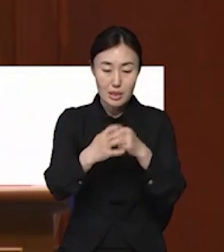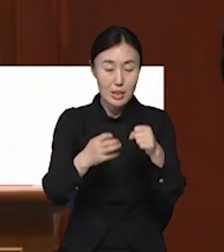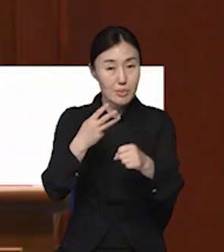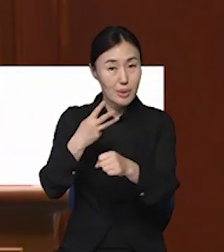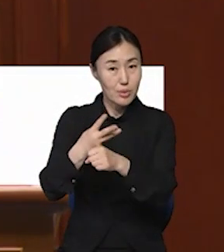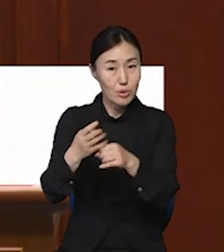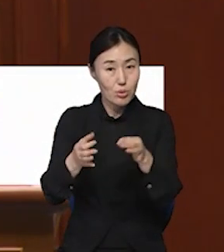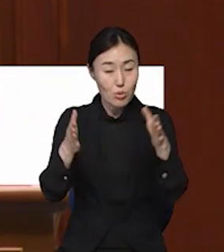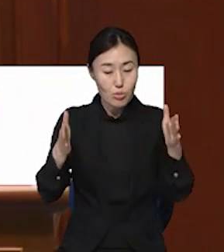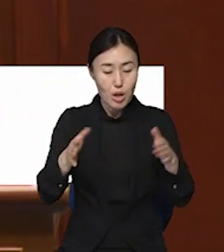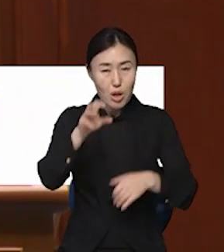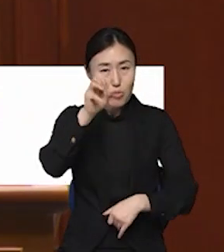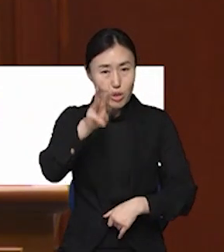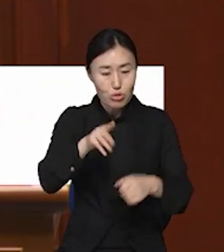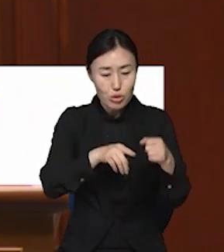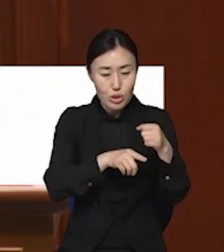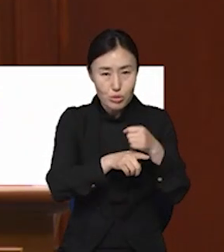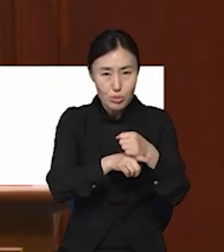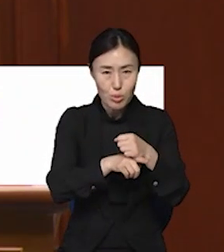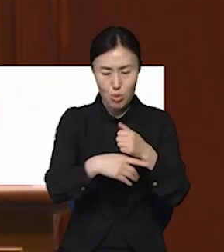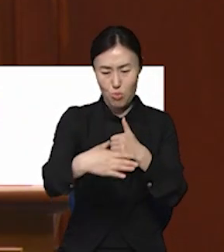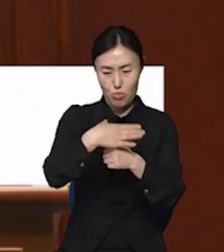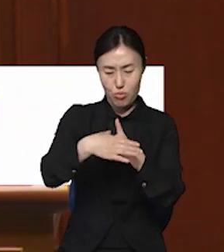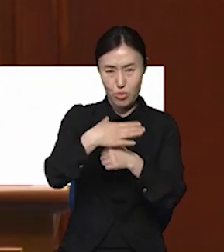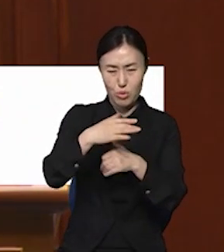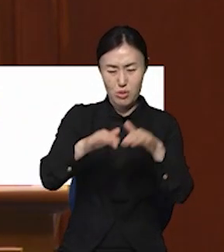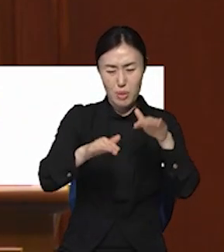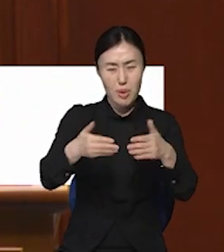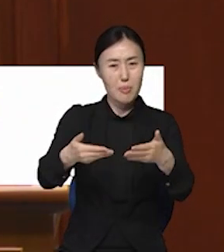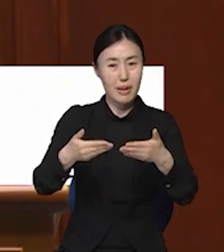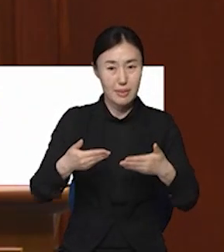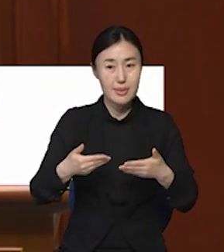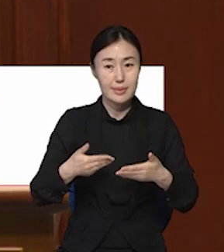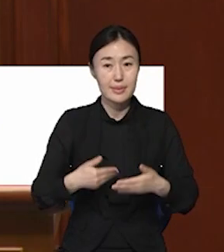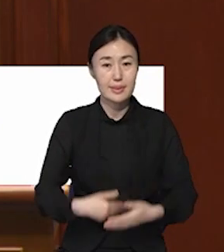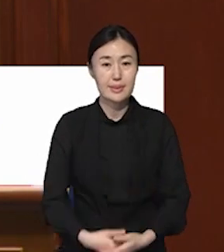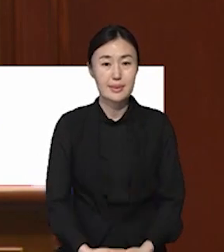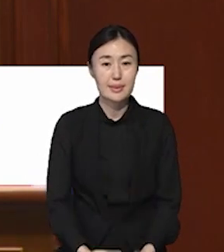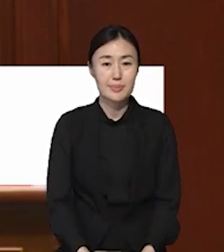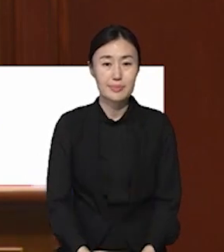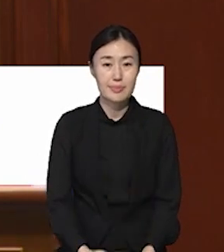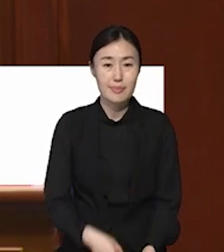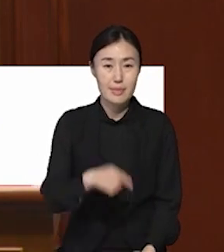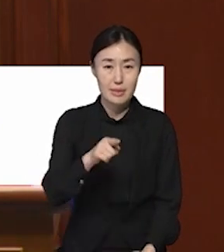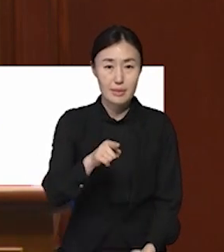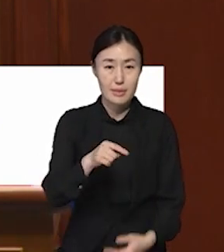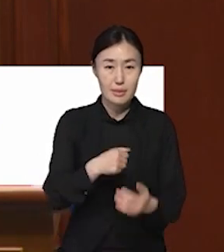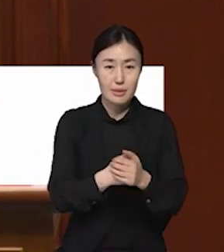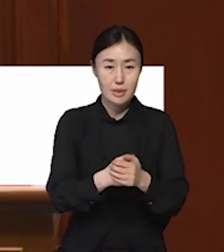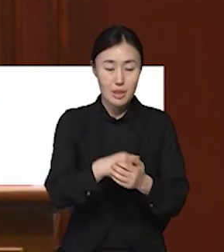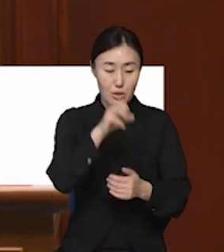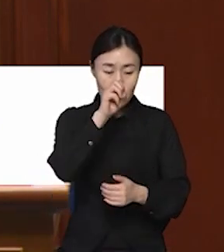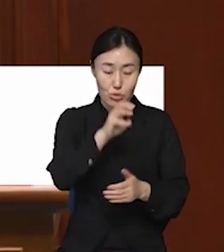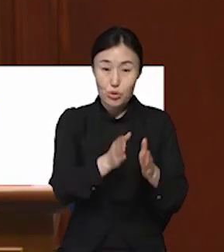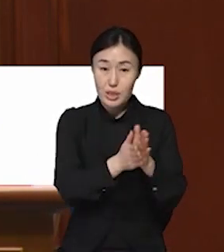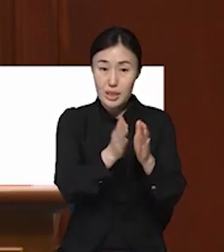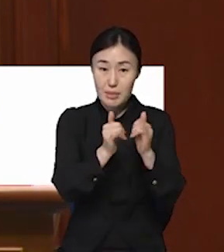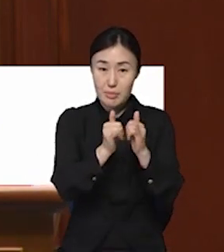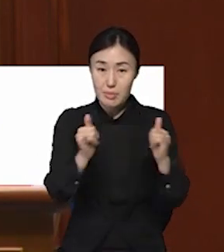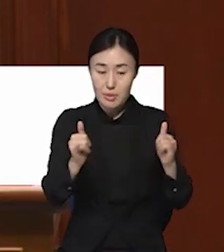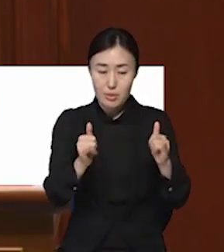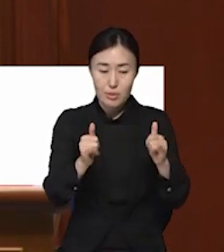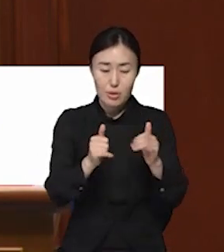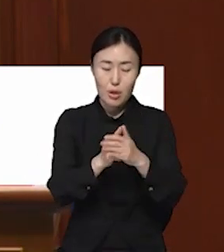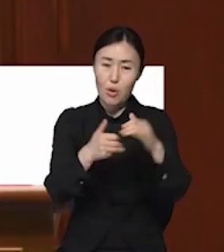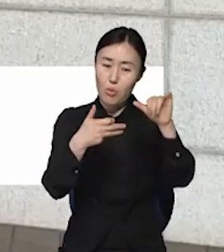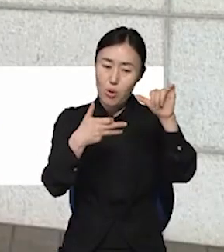43년간 광주라는 이유로 공격받고 차별받았습니다. 얘도 광주의 일반 시민이 5.18의